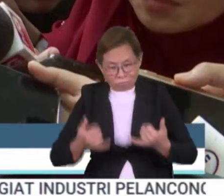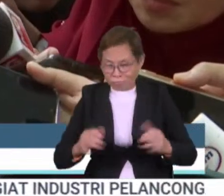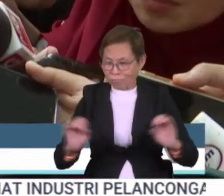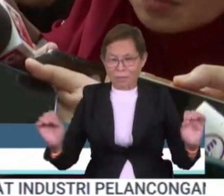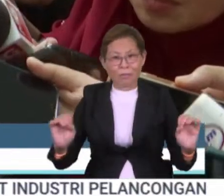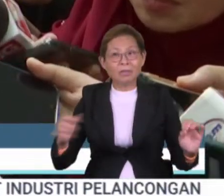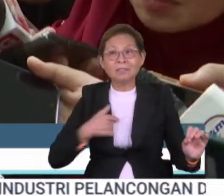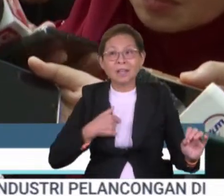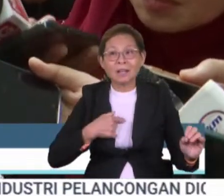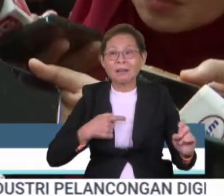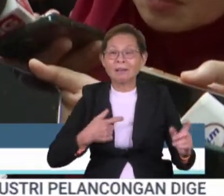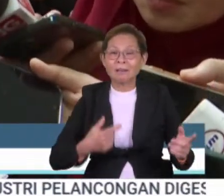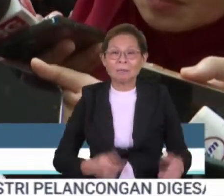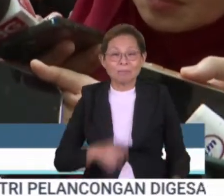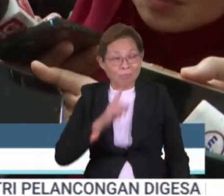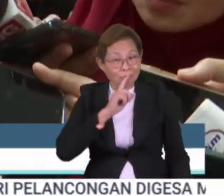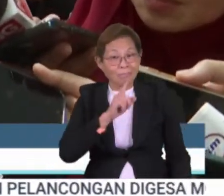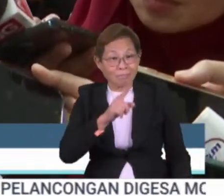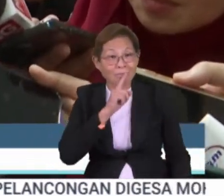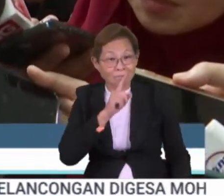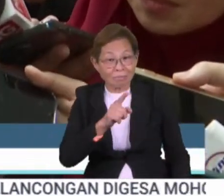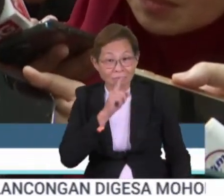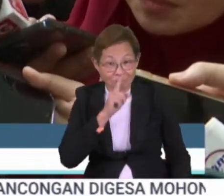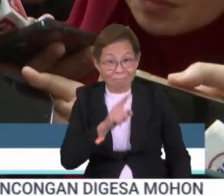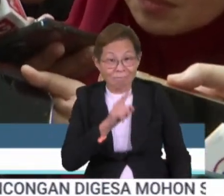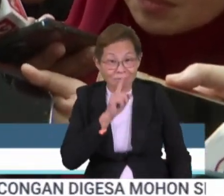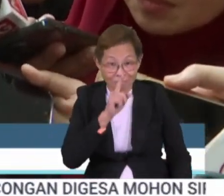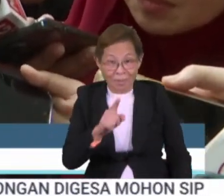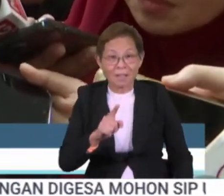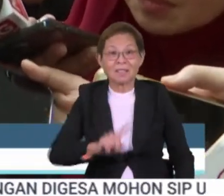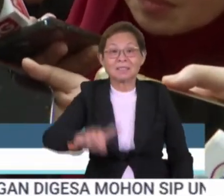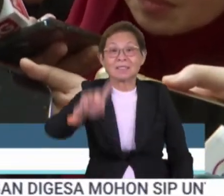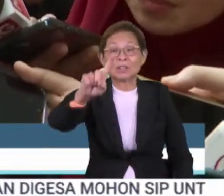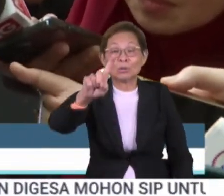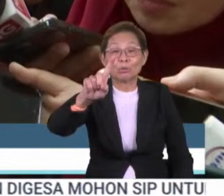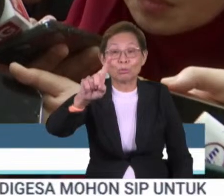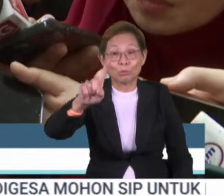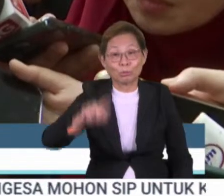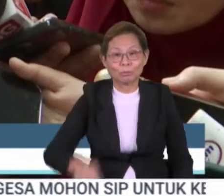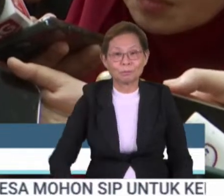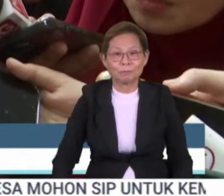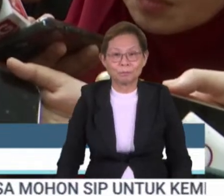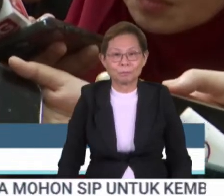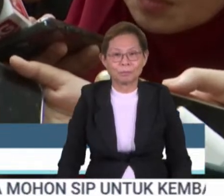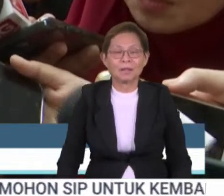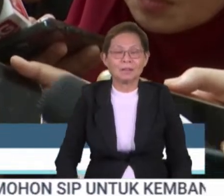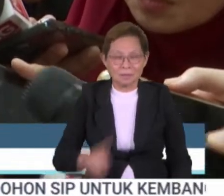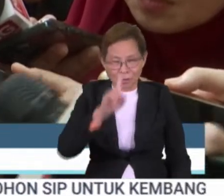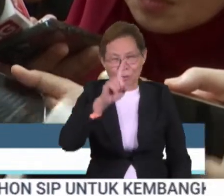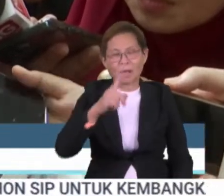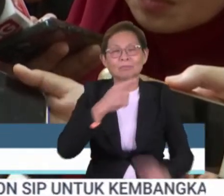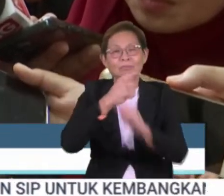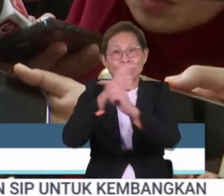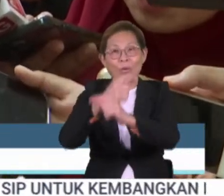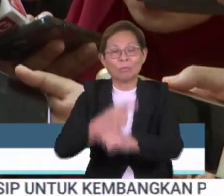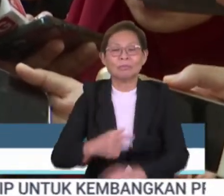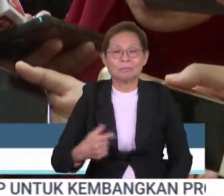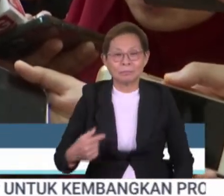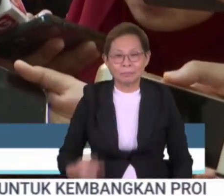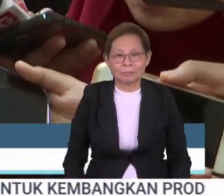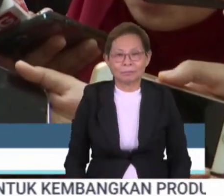dan ini sudah pasti adalah satu perkara yang kita akan pertahankan. Sebagai